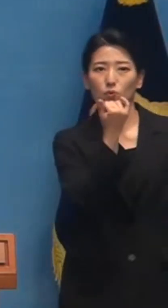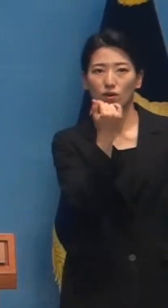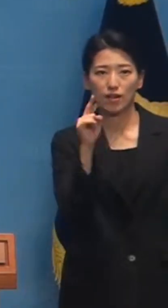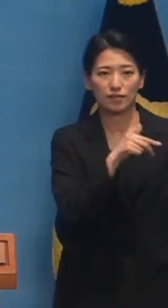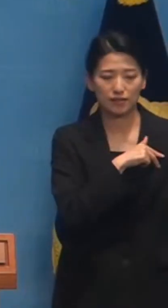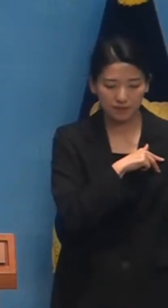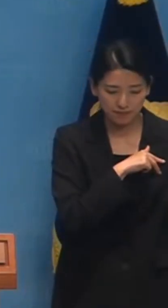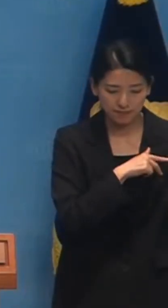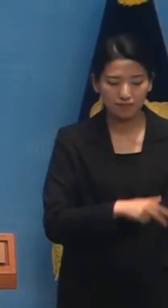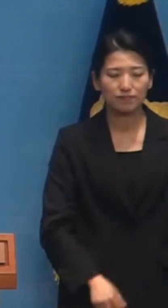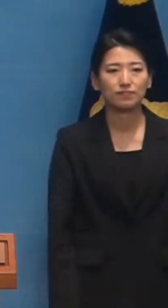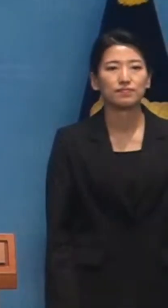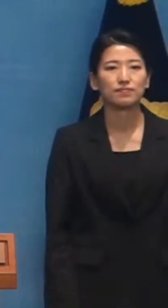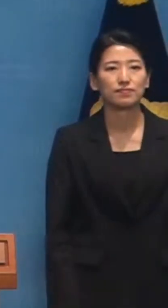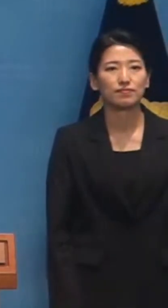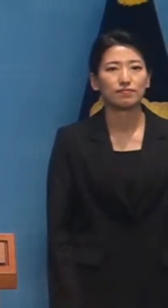의원님이십니다.